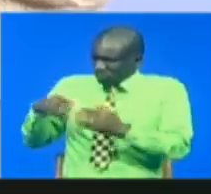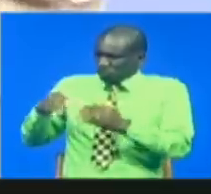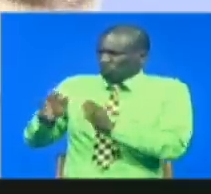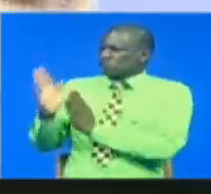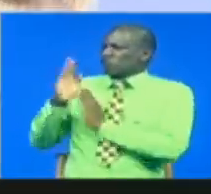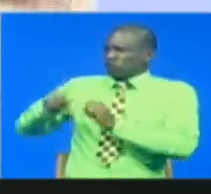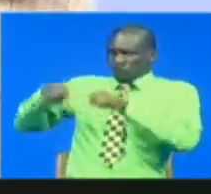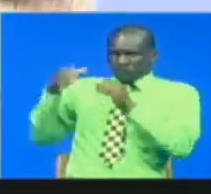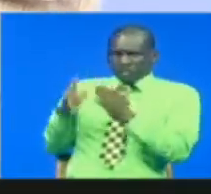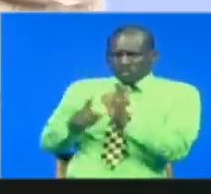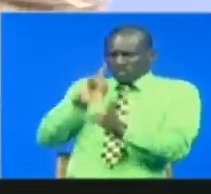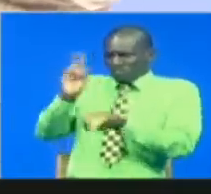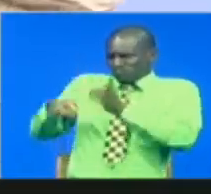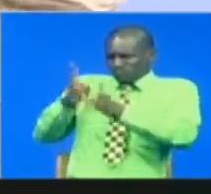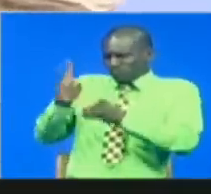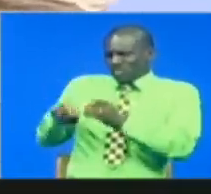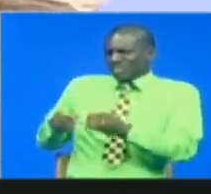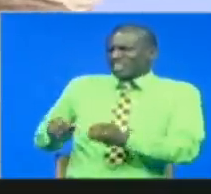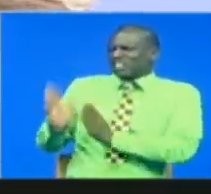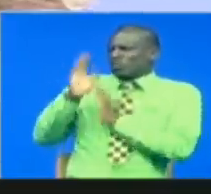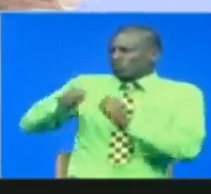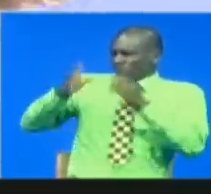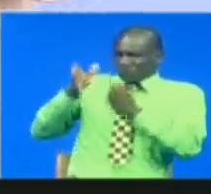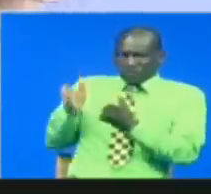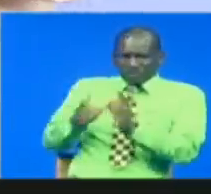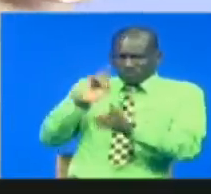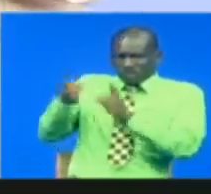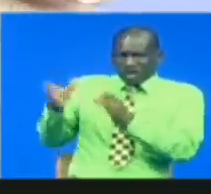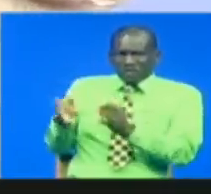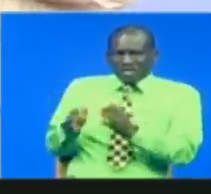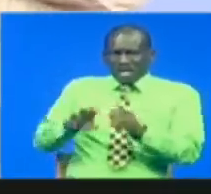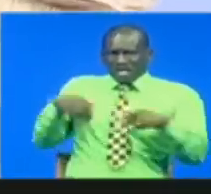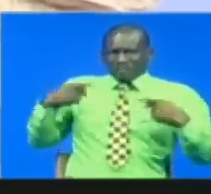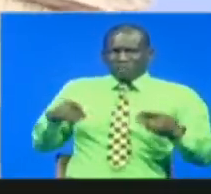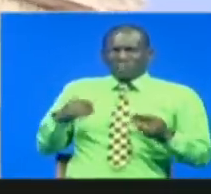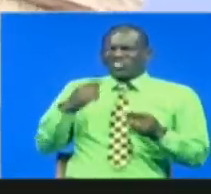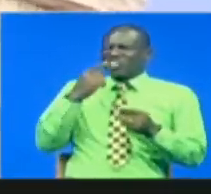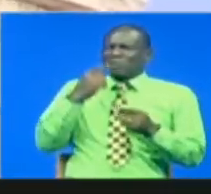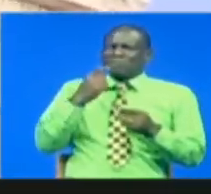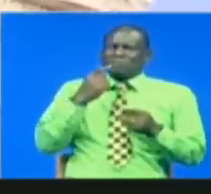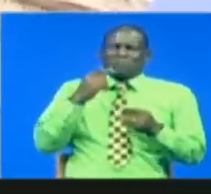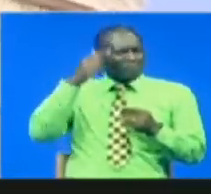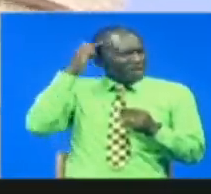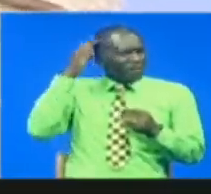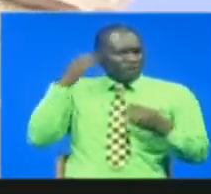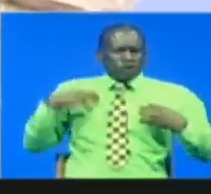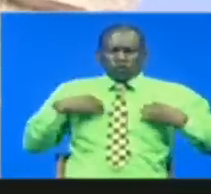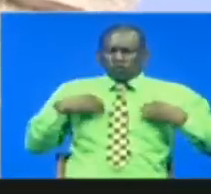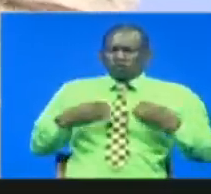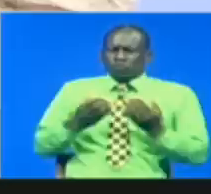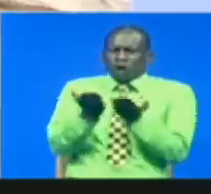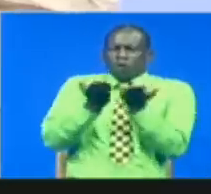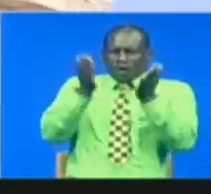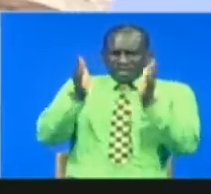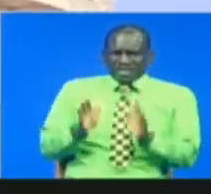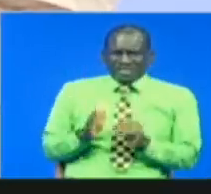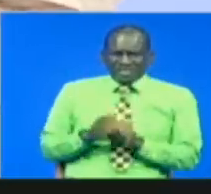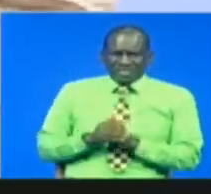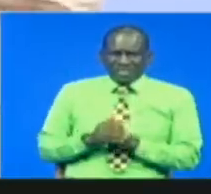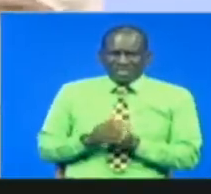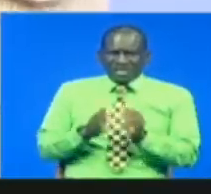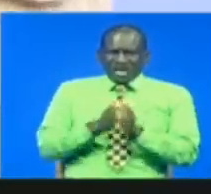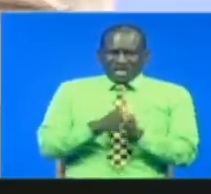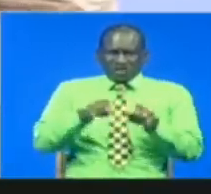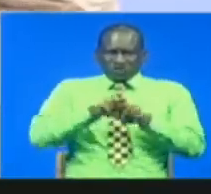walikuwa wakimbia. Kuna guard alikuwa hapo mmoja, kuna hao majamaa walitoka pana nyungu nyeusi nyeusi, walikuwa waiters wa hiyo restaurant, hiyo ndio ataya yao. Na kulikuwa